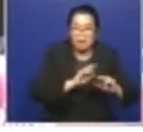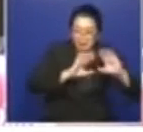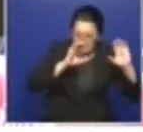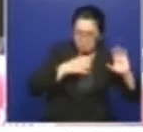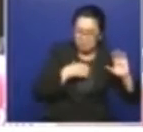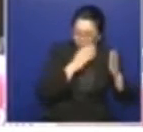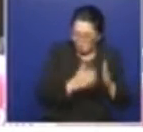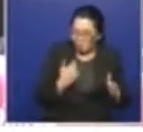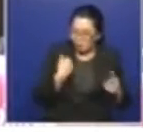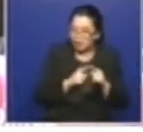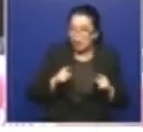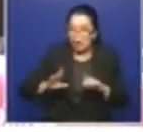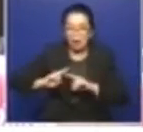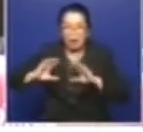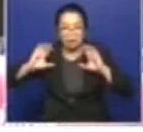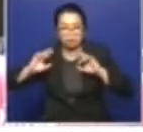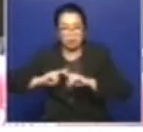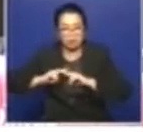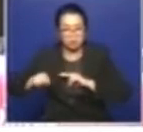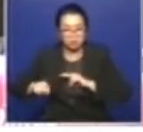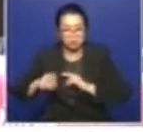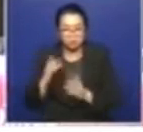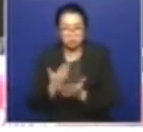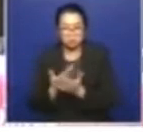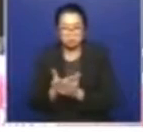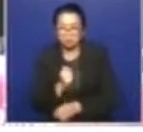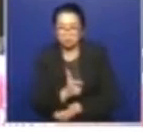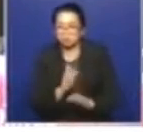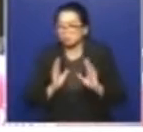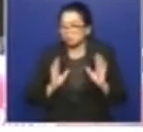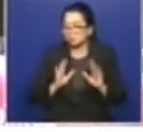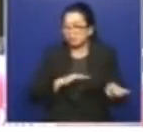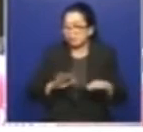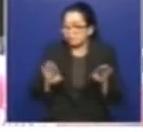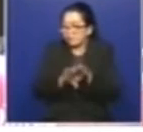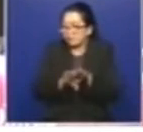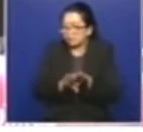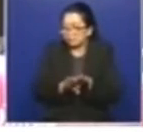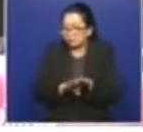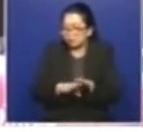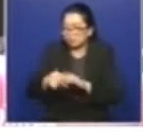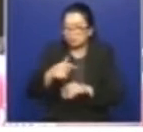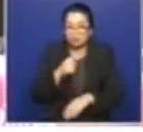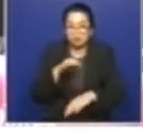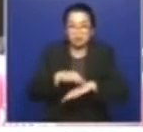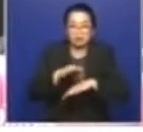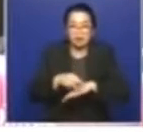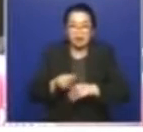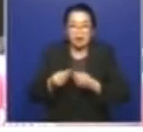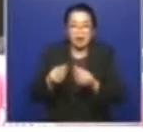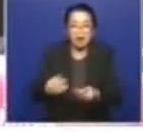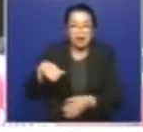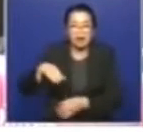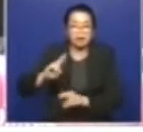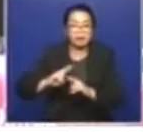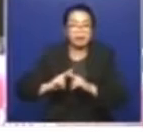ำไมไม่เอาวันนี้เอกชนมันจะรัดเข็มขัดเตรียมปิดแล้วไปจ้างงานนะเอกชนวันนี้อย่าว่าจ